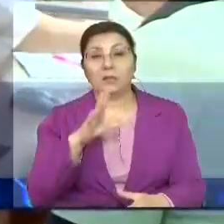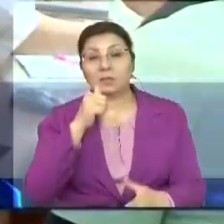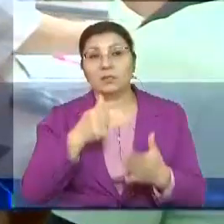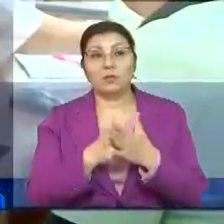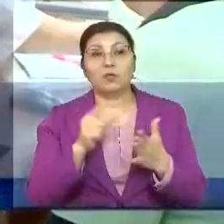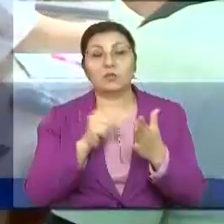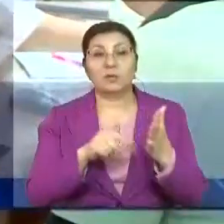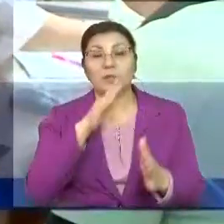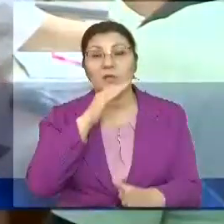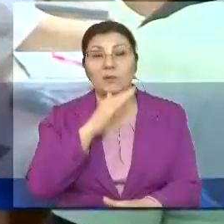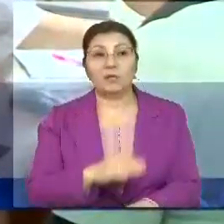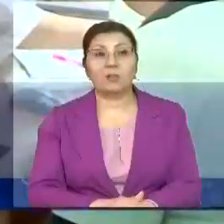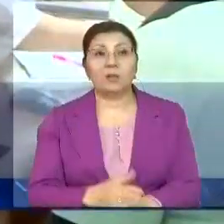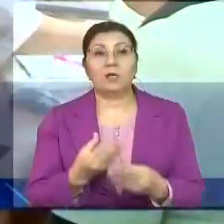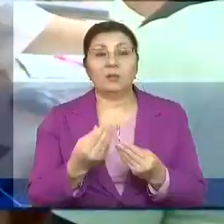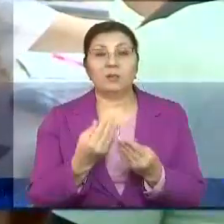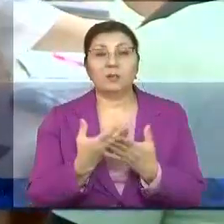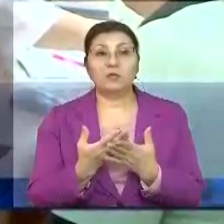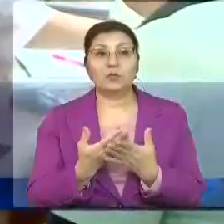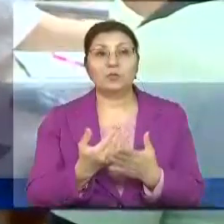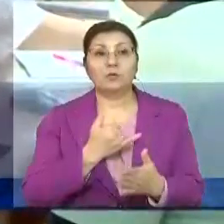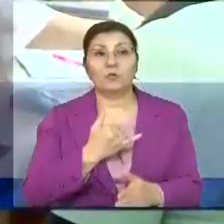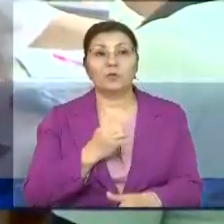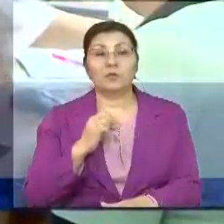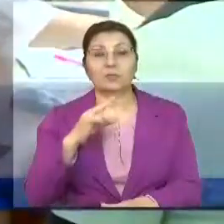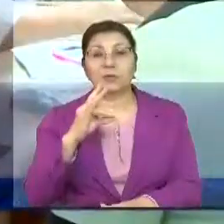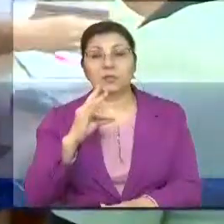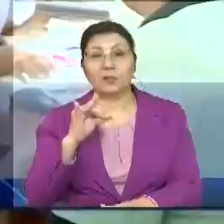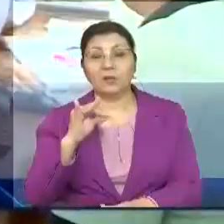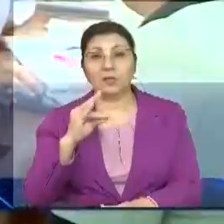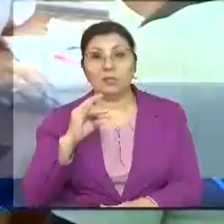Mm-hmm. И потом еще с учетом, у нас же скрининг